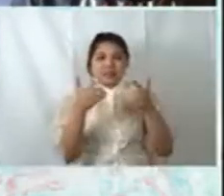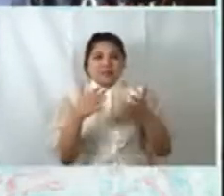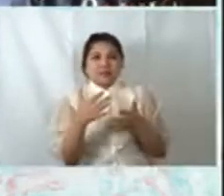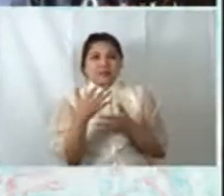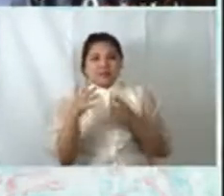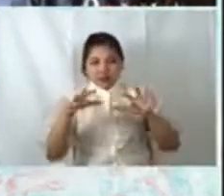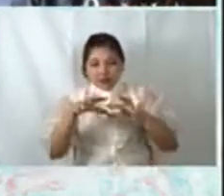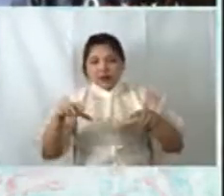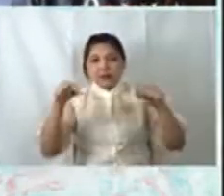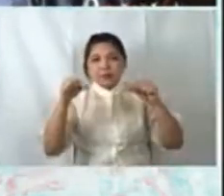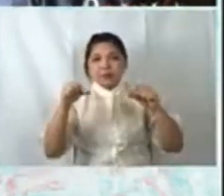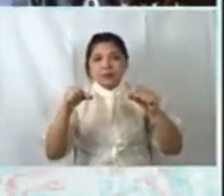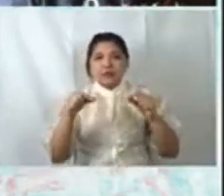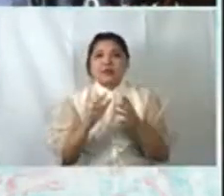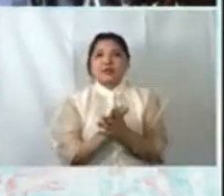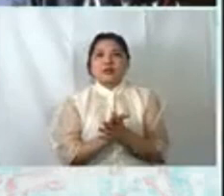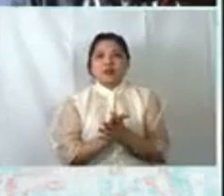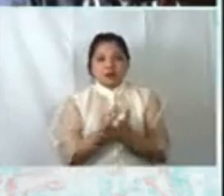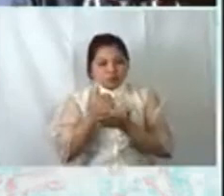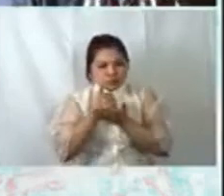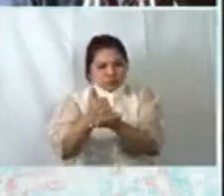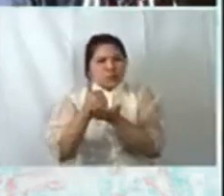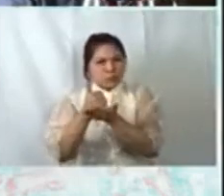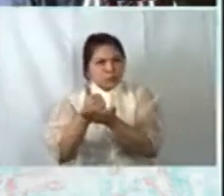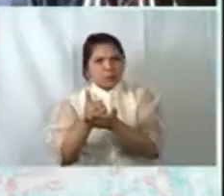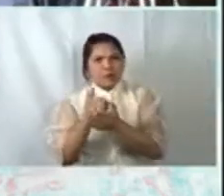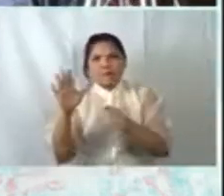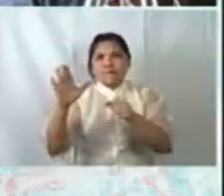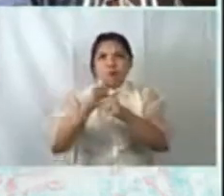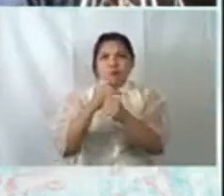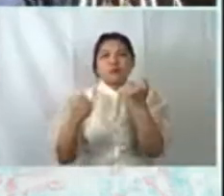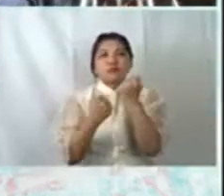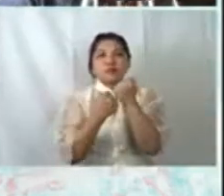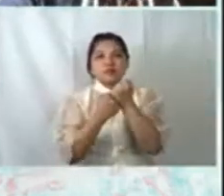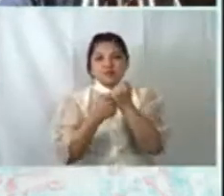Hapones, todo-todo ang pagtulong nila, tayong kakampi,